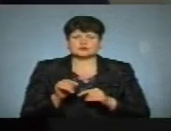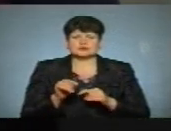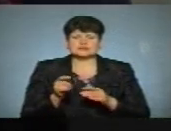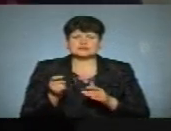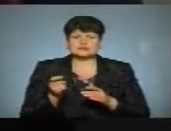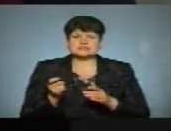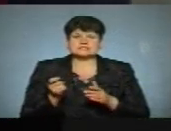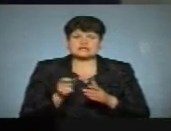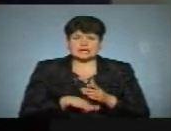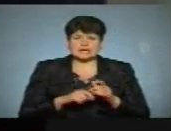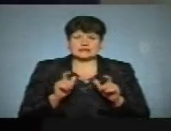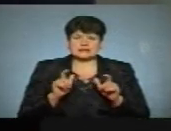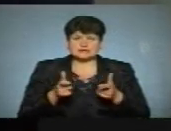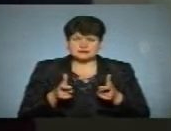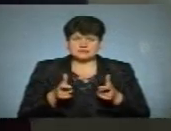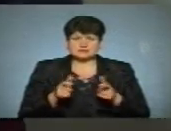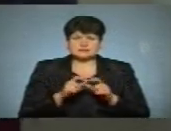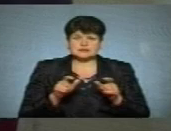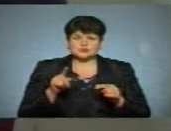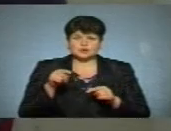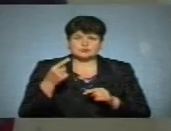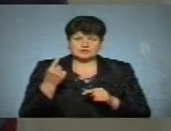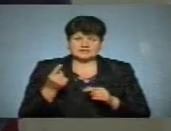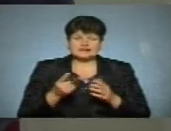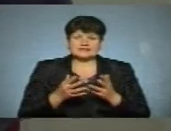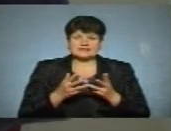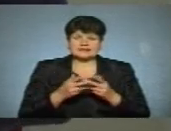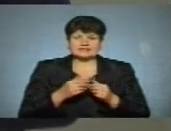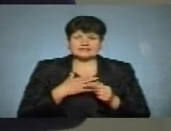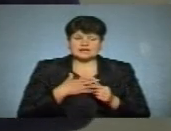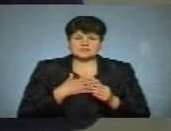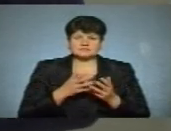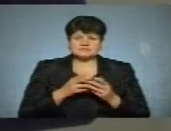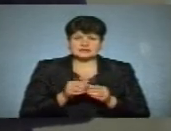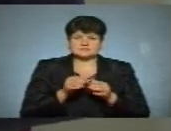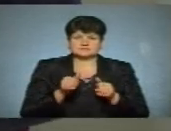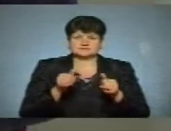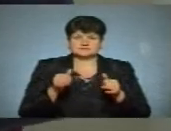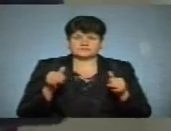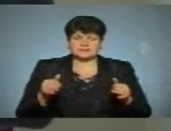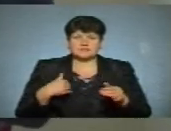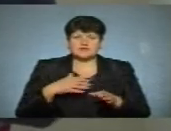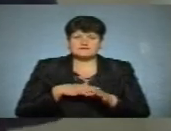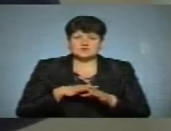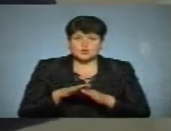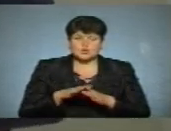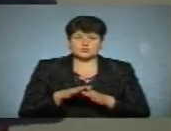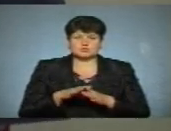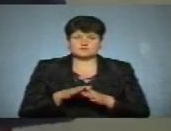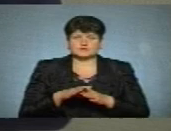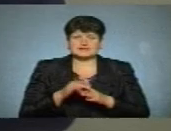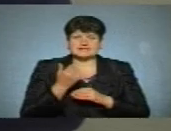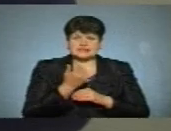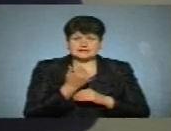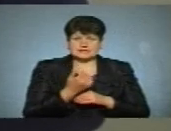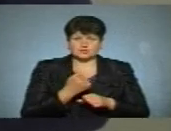закрили на карантин підстанцію номер 1, кількість на нашій підстанції значно зросла, тому що ми виконуємо їхню,